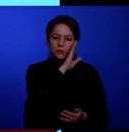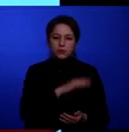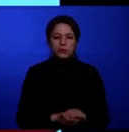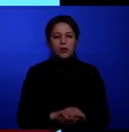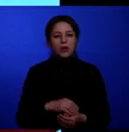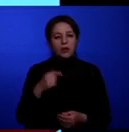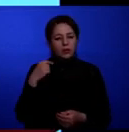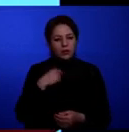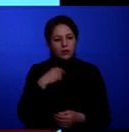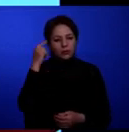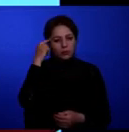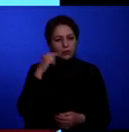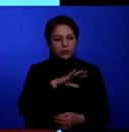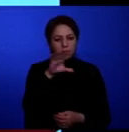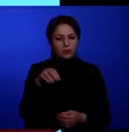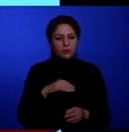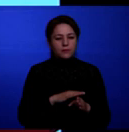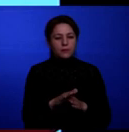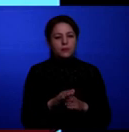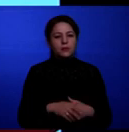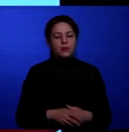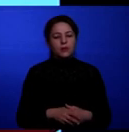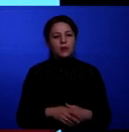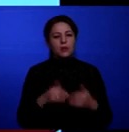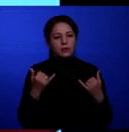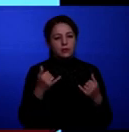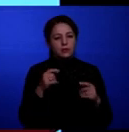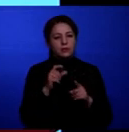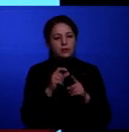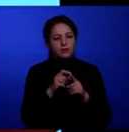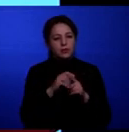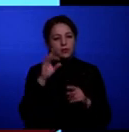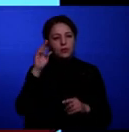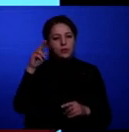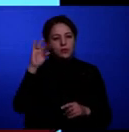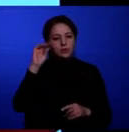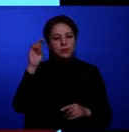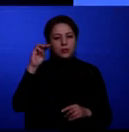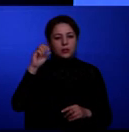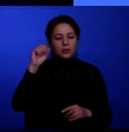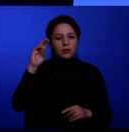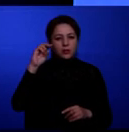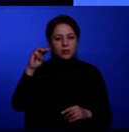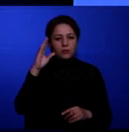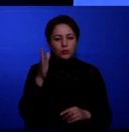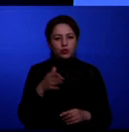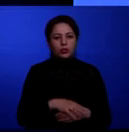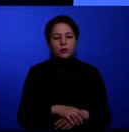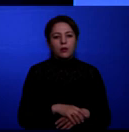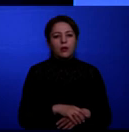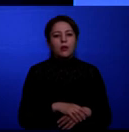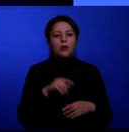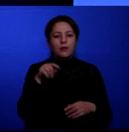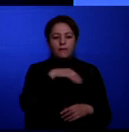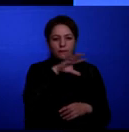вы замечательно справились а у нас с вами словарный диктант вы знаете что словарный диктант записывается с теми словами